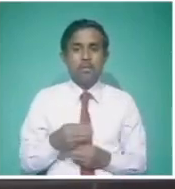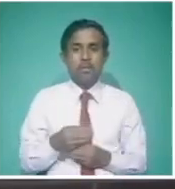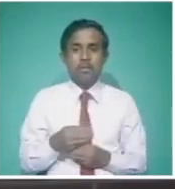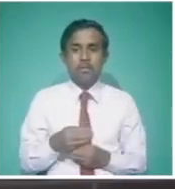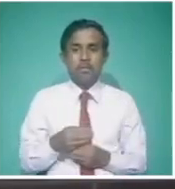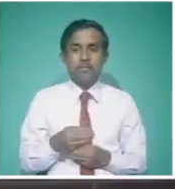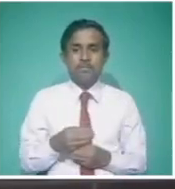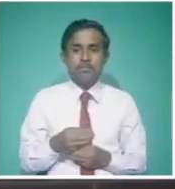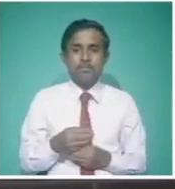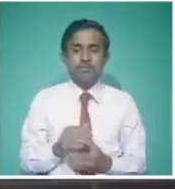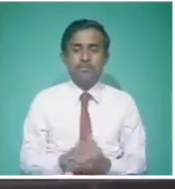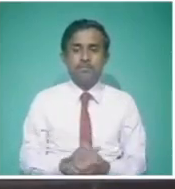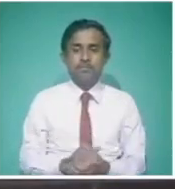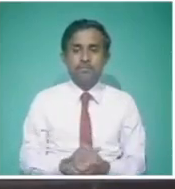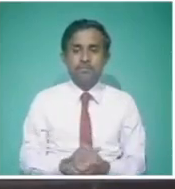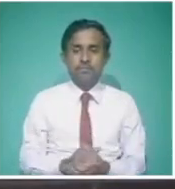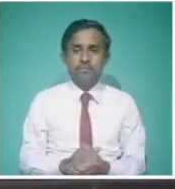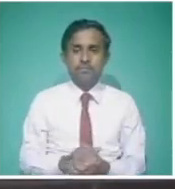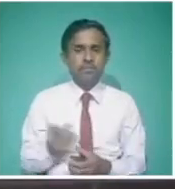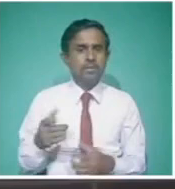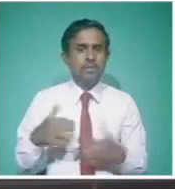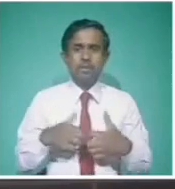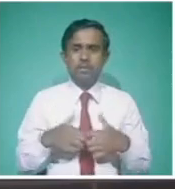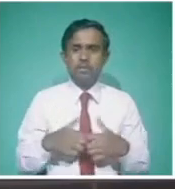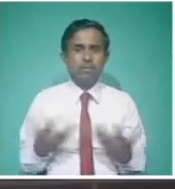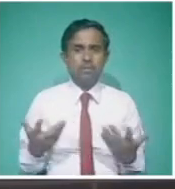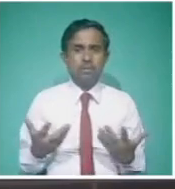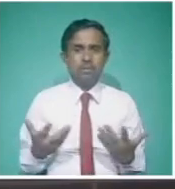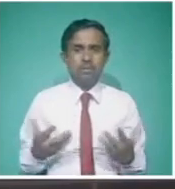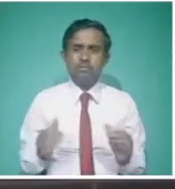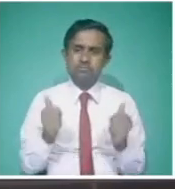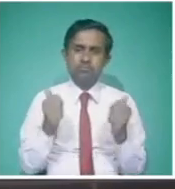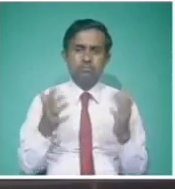එහි කිසිම ගැටලුවක් නැහැ.